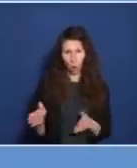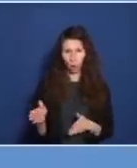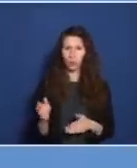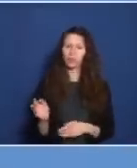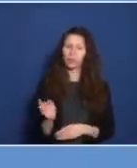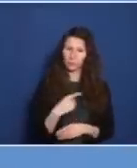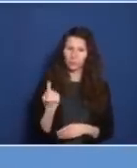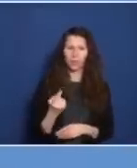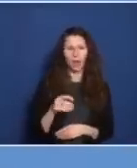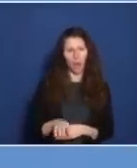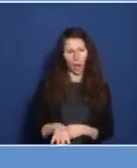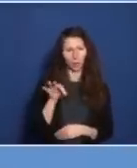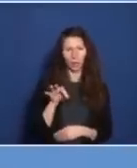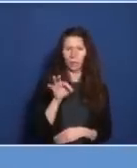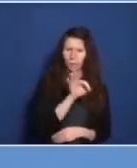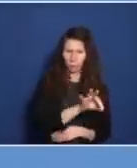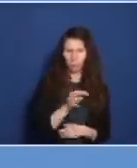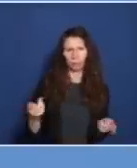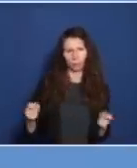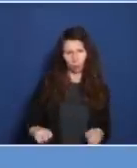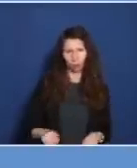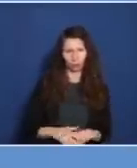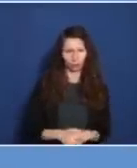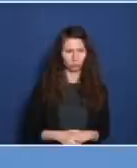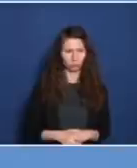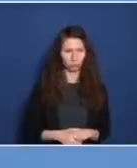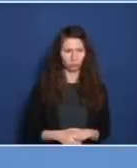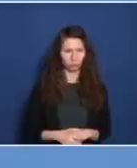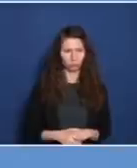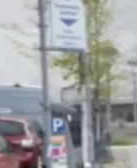diese Ausnahmen beschlossen.